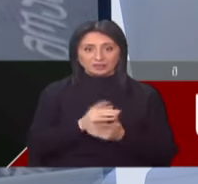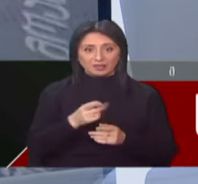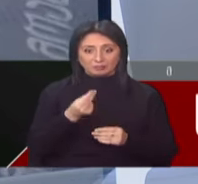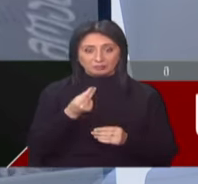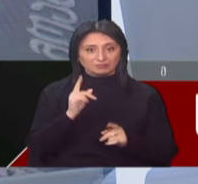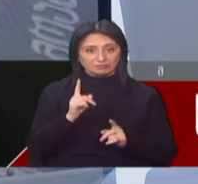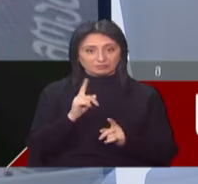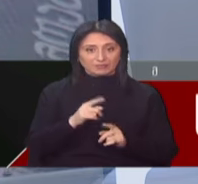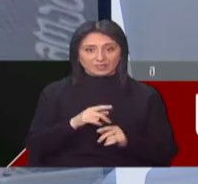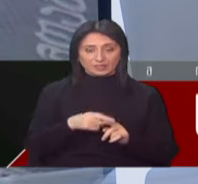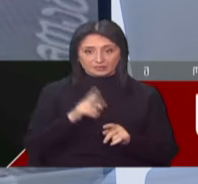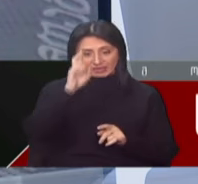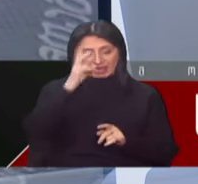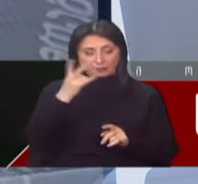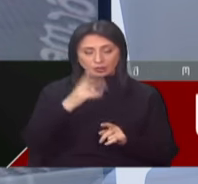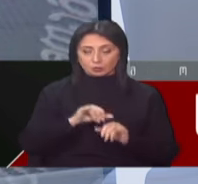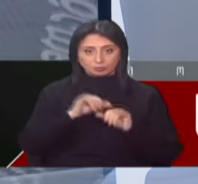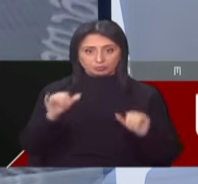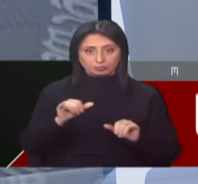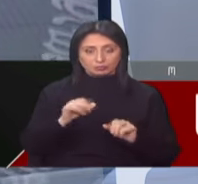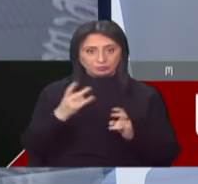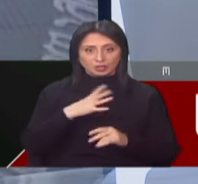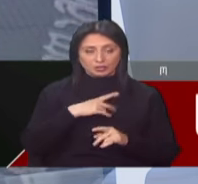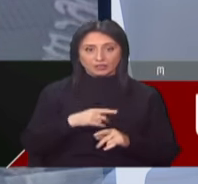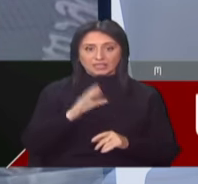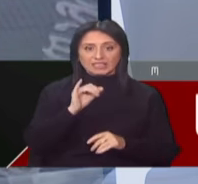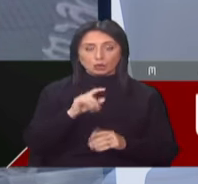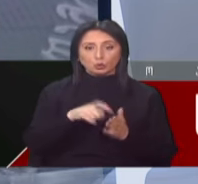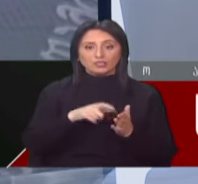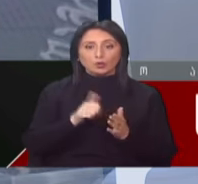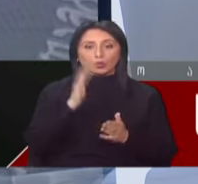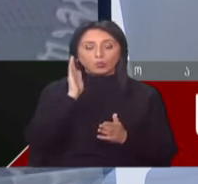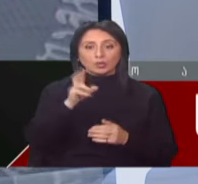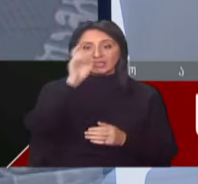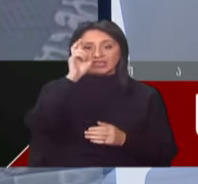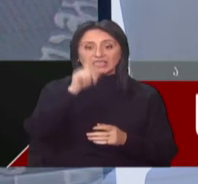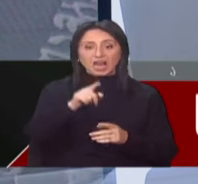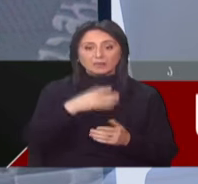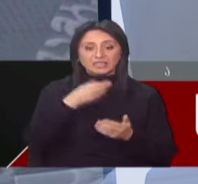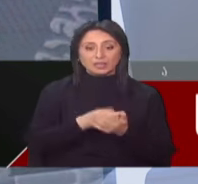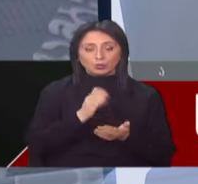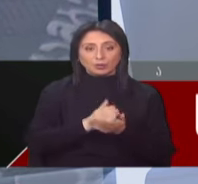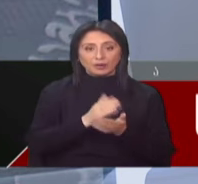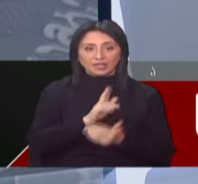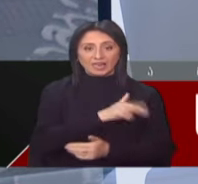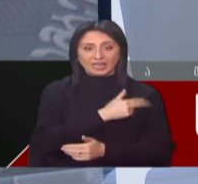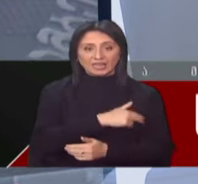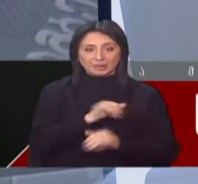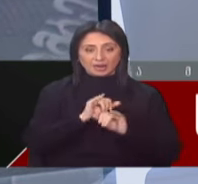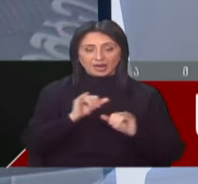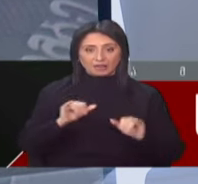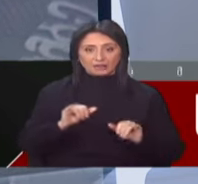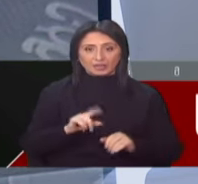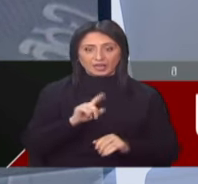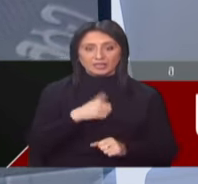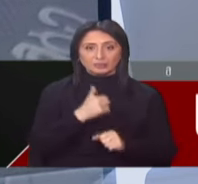ამიტომ სახელმწიფო წილის ზრდა სპეციალისტთა ნაწილიც ემხრობა. მარიამ სეთურიძე არკვევდა, როგორ აპირებს სახელმწიფო მის საკუთრებაში არსებული კლინიკების განვითარებას